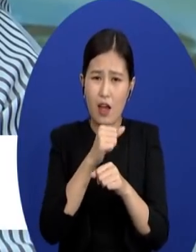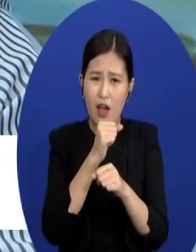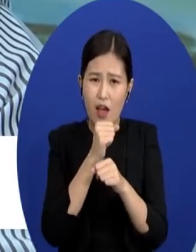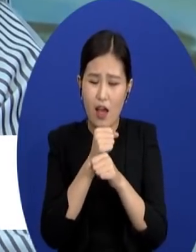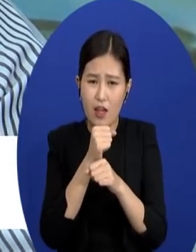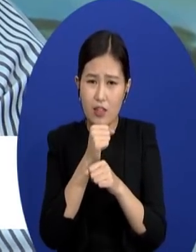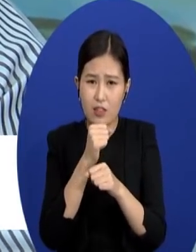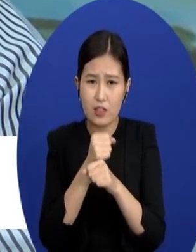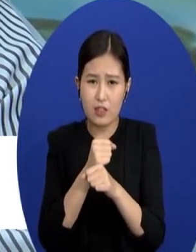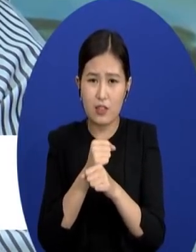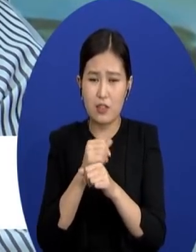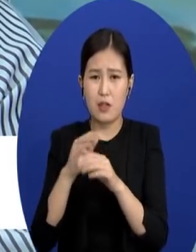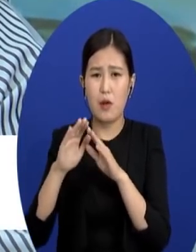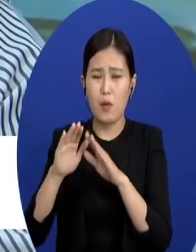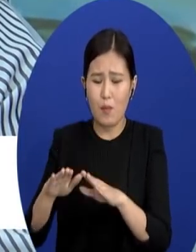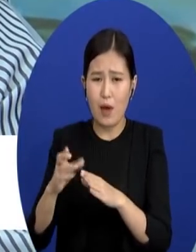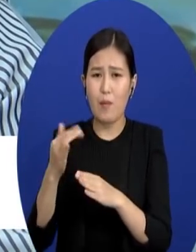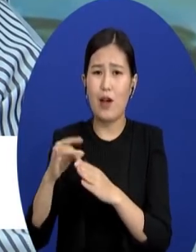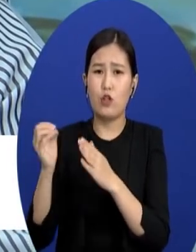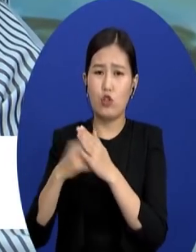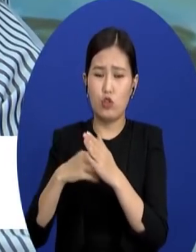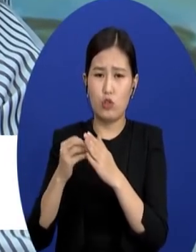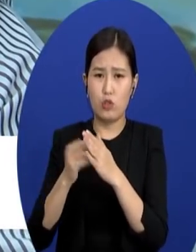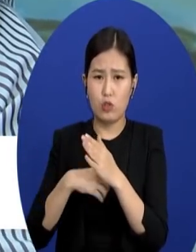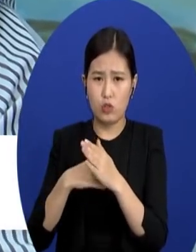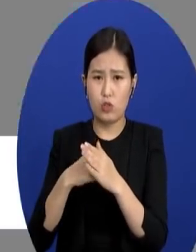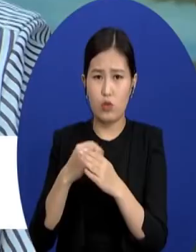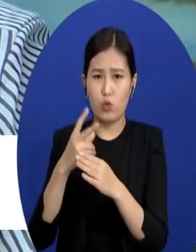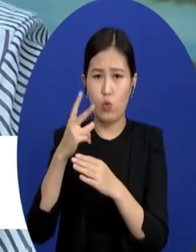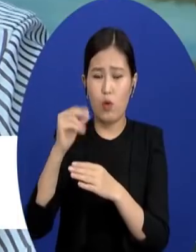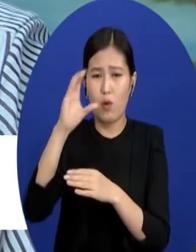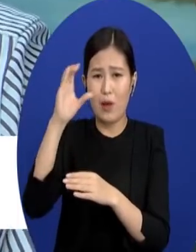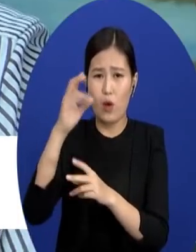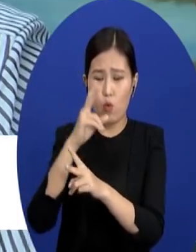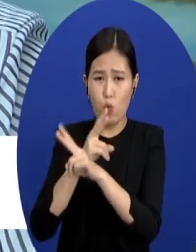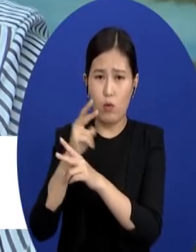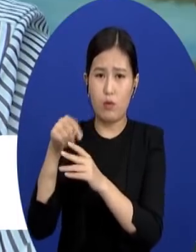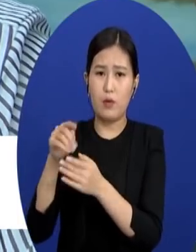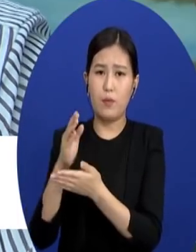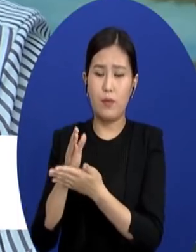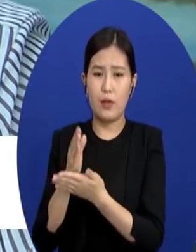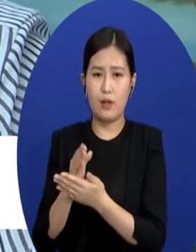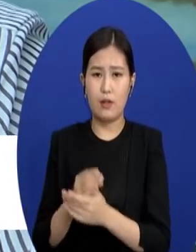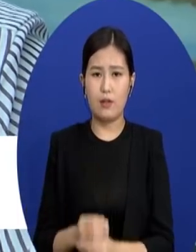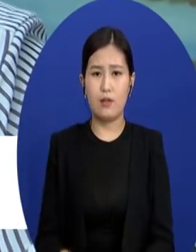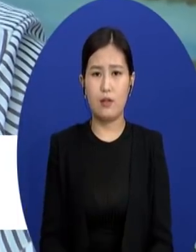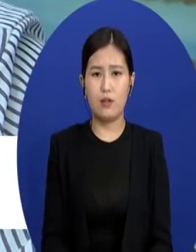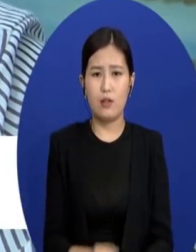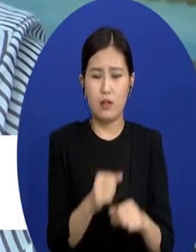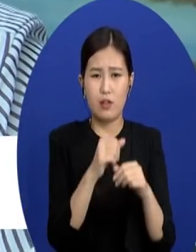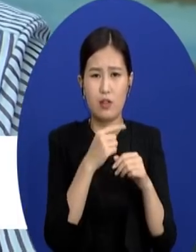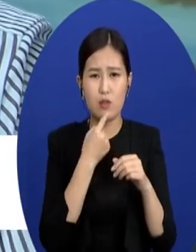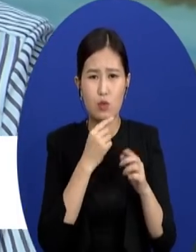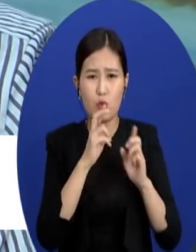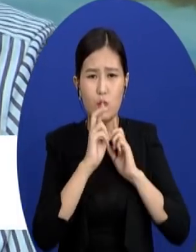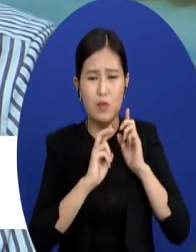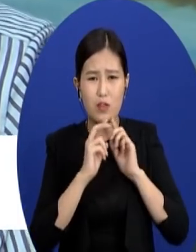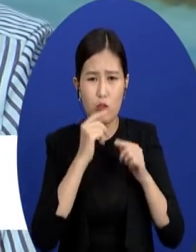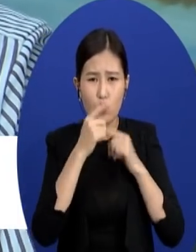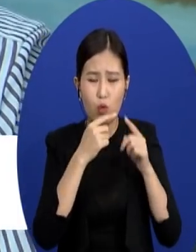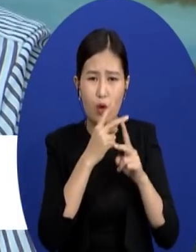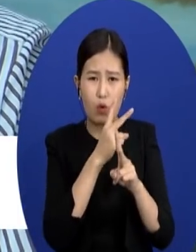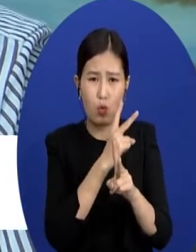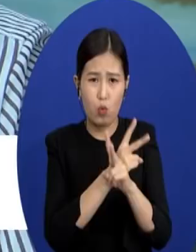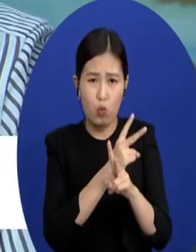гэд аж ахуйн нэгж байгууллагад хуулиар үүрэг хүлээлгэсэн. Гамшигын тухай хууль заасны дагуу ингээд хэвээр хадгалагдсан байхад